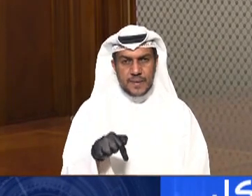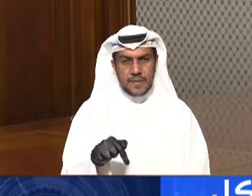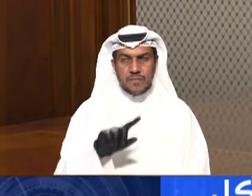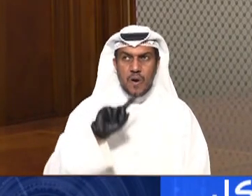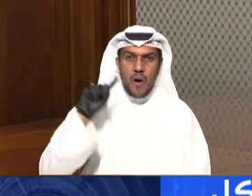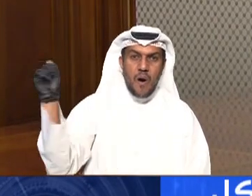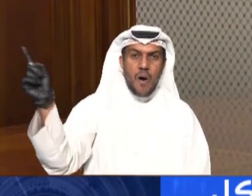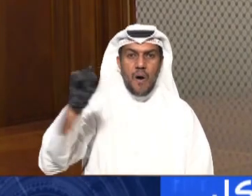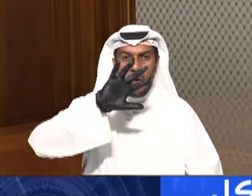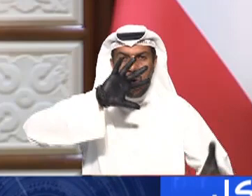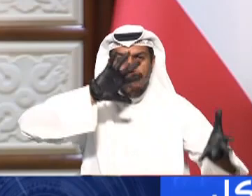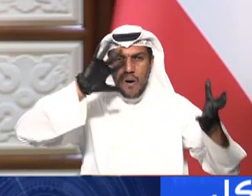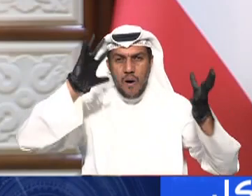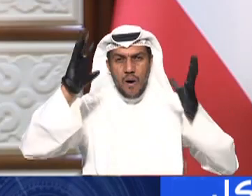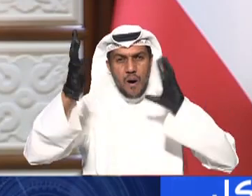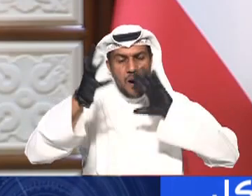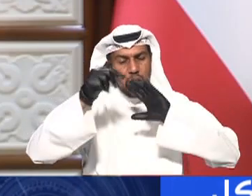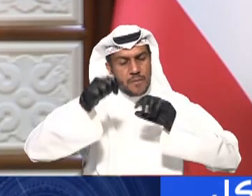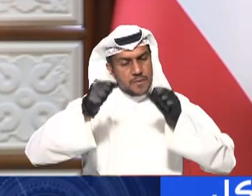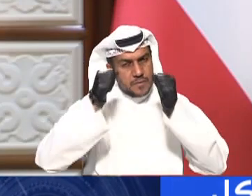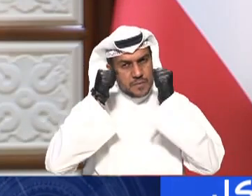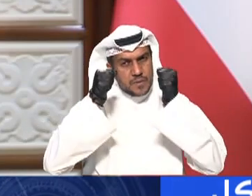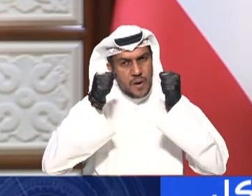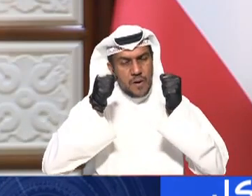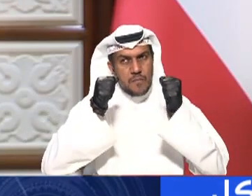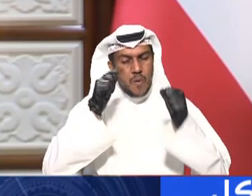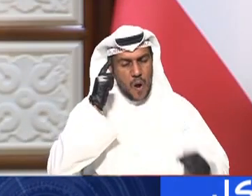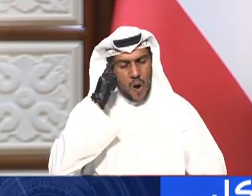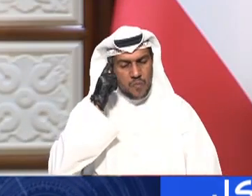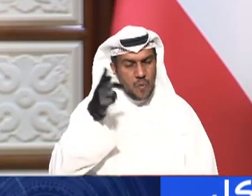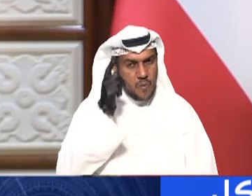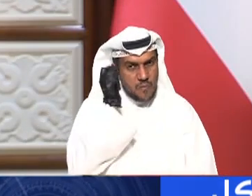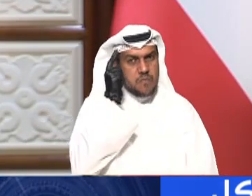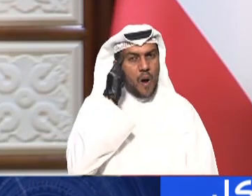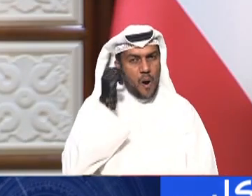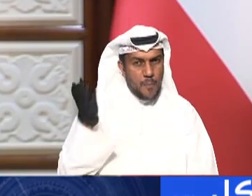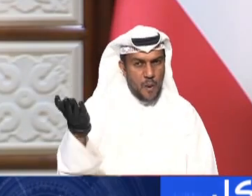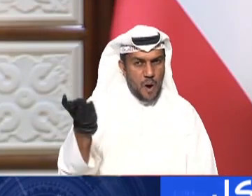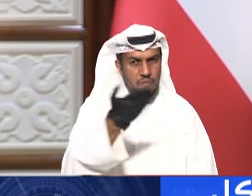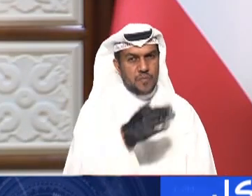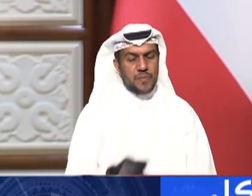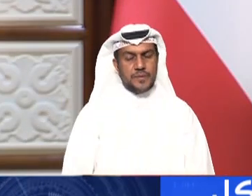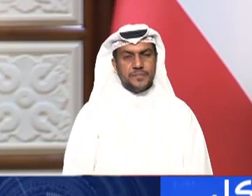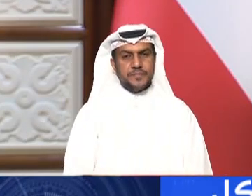العالمية الصعبة اللي الجميع يدركها